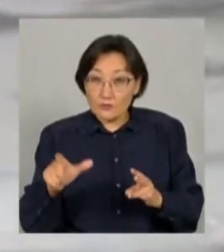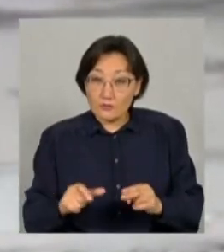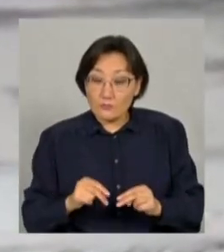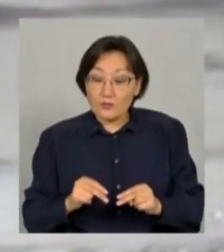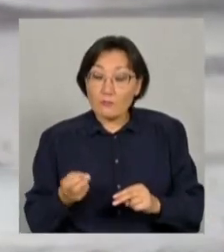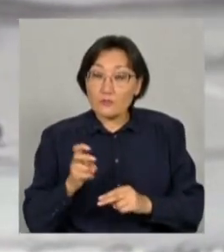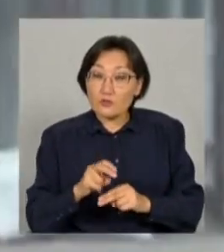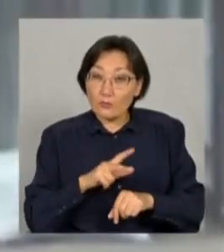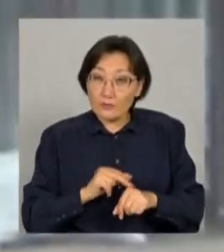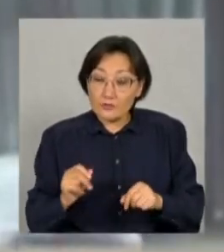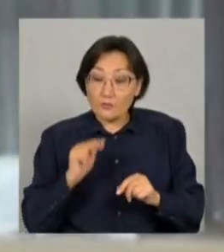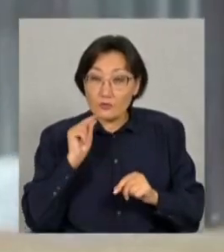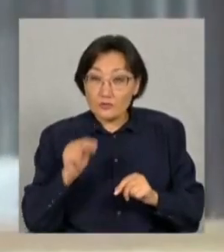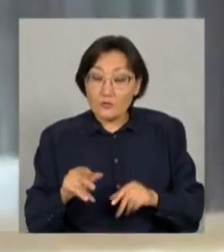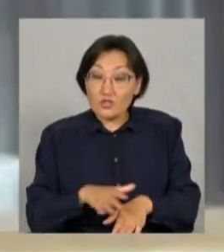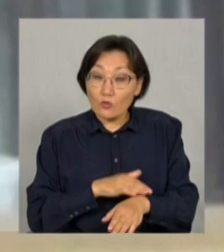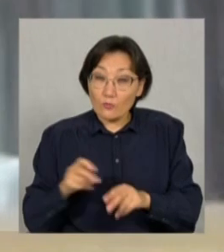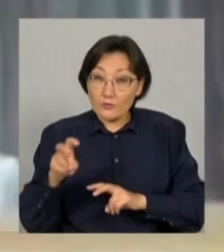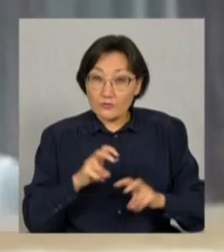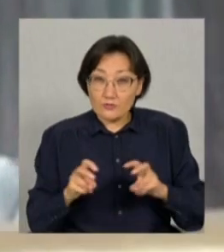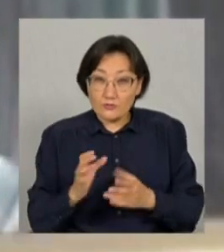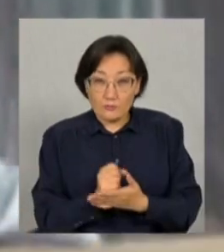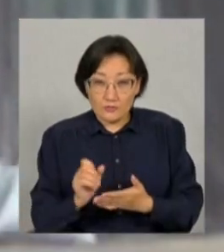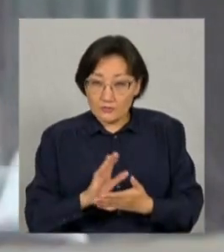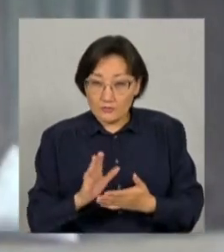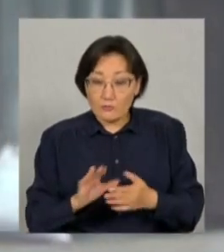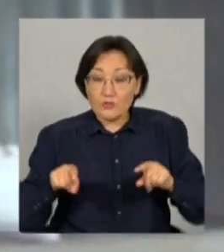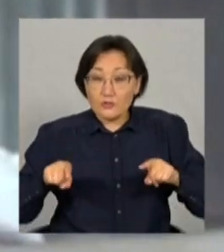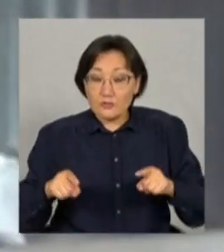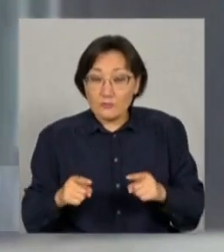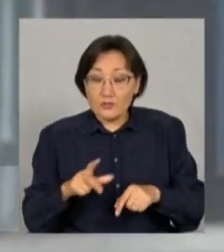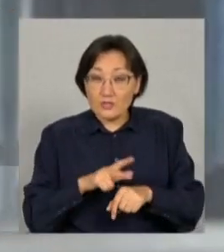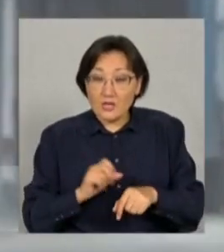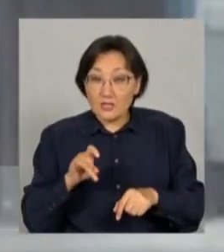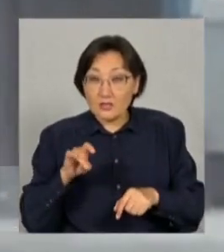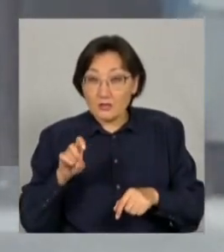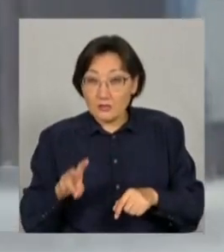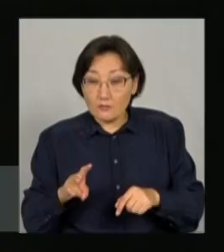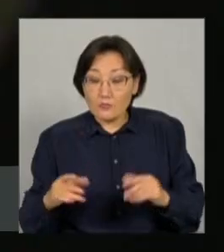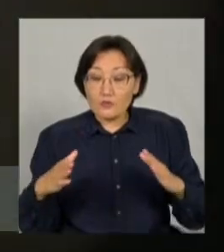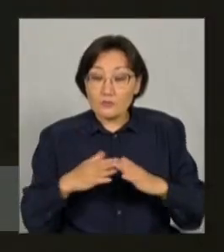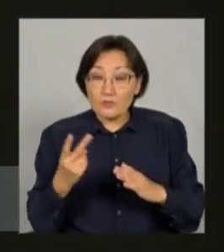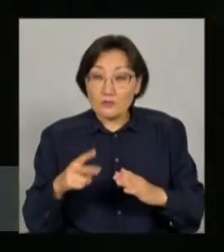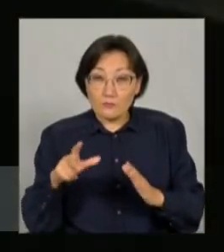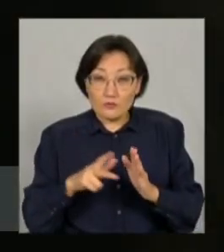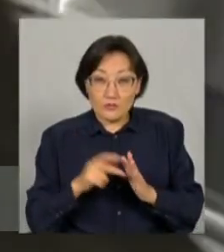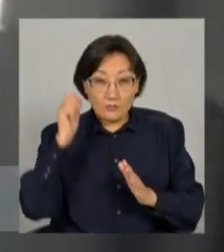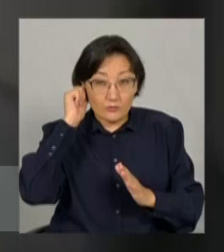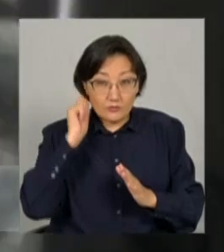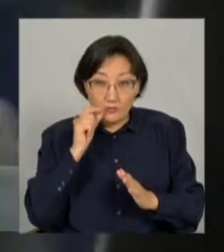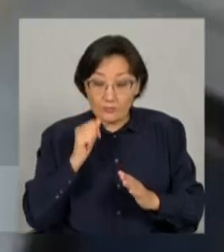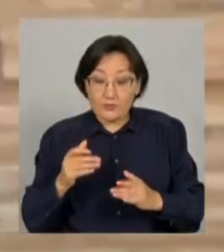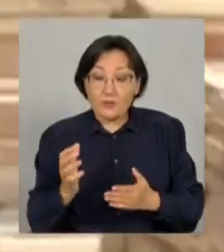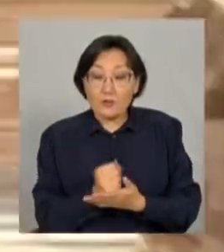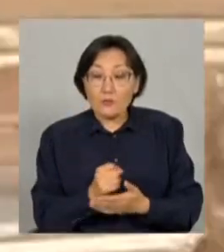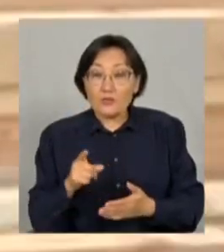в полицию. Подозреваемого долго искать не пришлось. Его задержали бойцы «Орлана». В доме 28-летнего мужчины